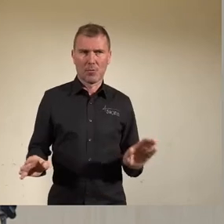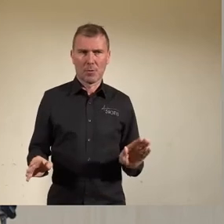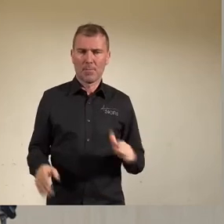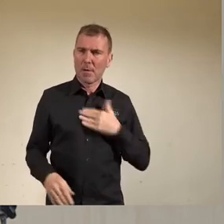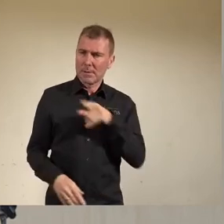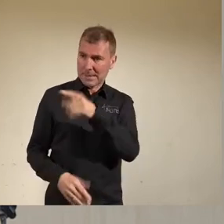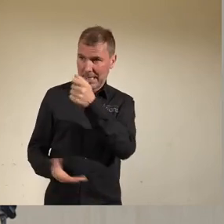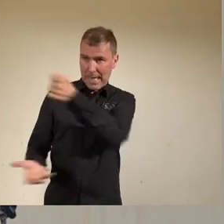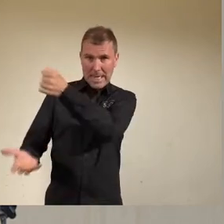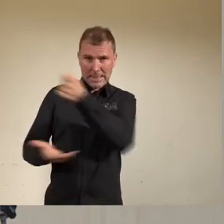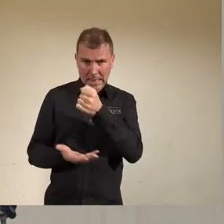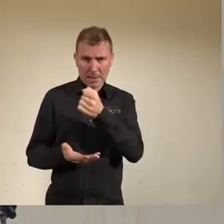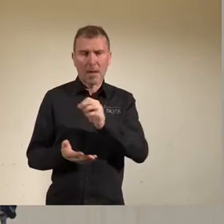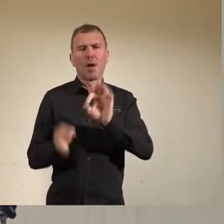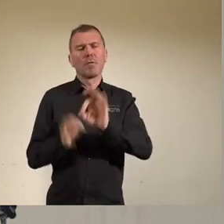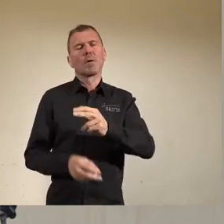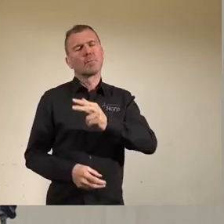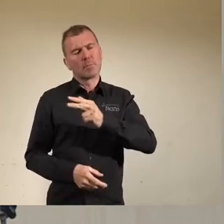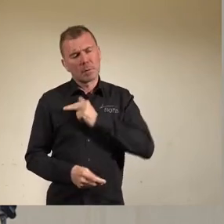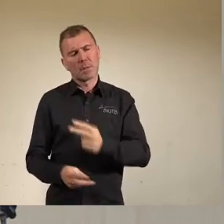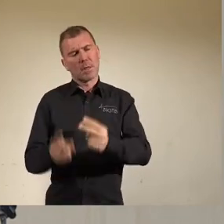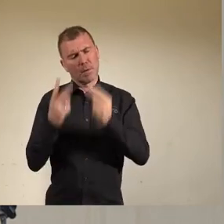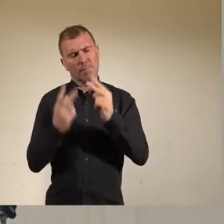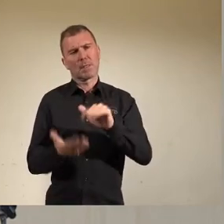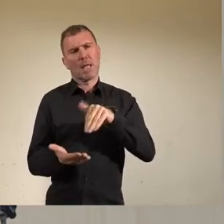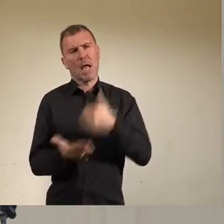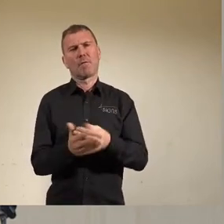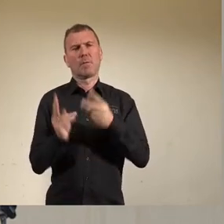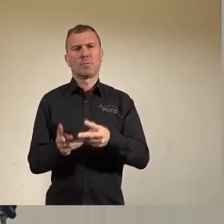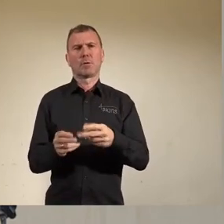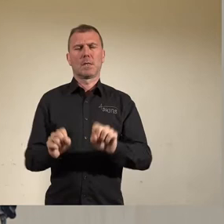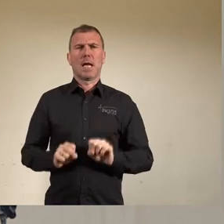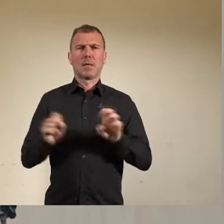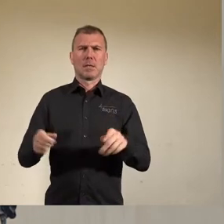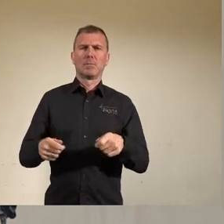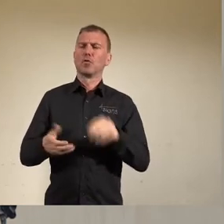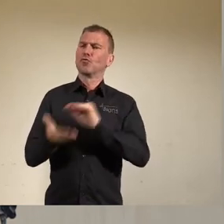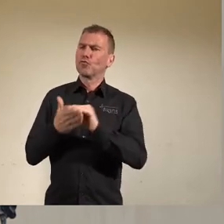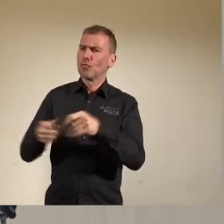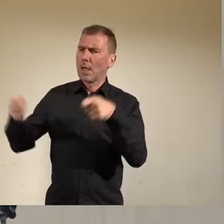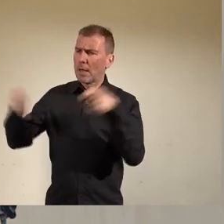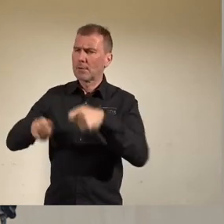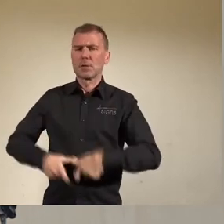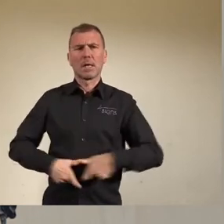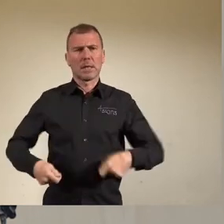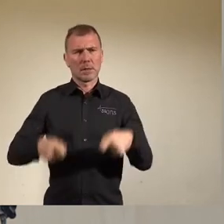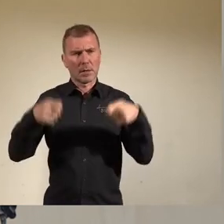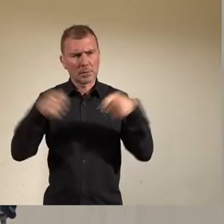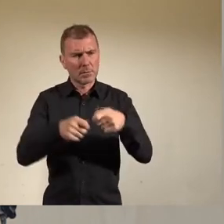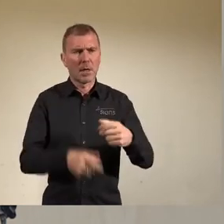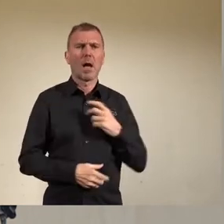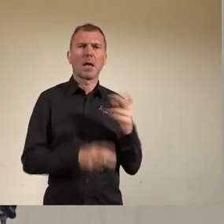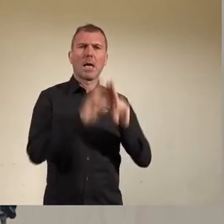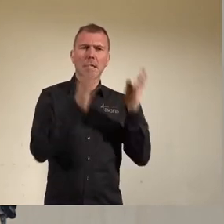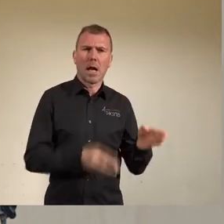das Geld vor allem für wirkliche, wichtige Aufgaben der Stadt ausgeben. Investitionen in Schulen, Kitas, dem Krankenhaus,